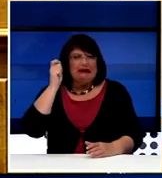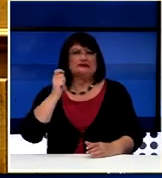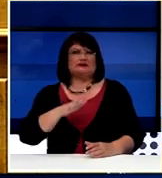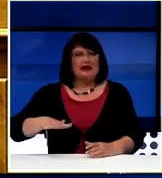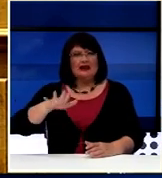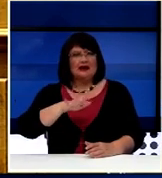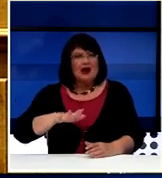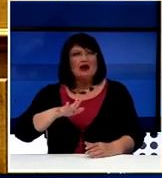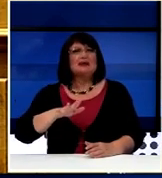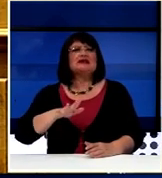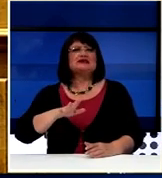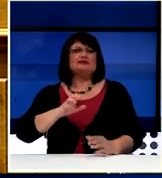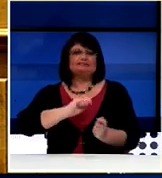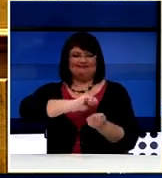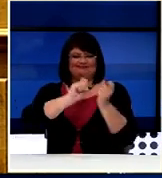τροχιά.